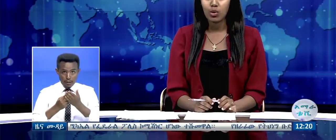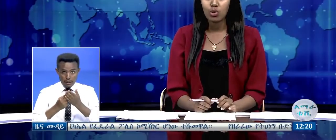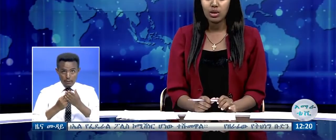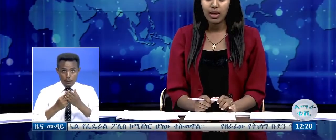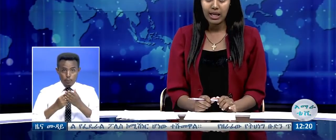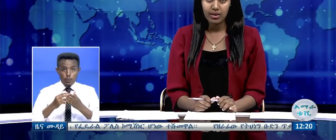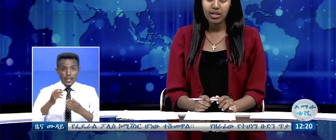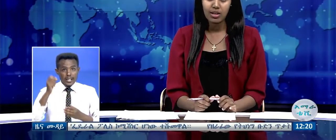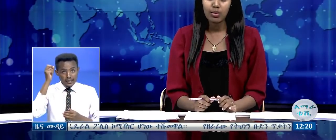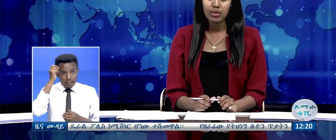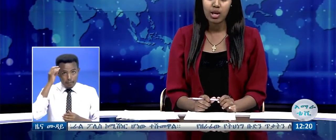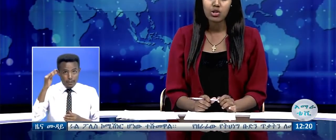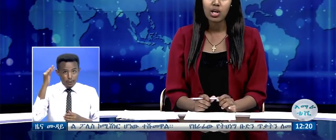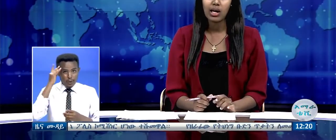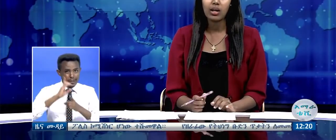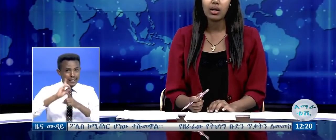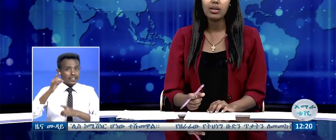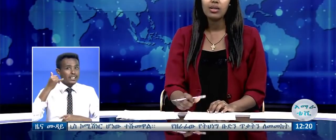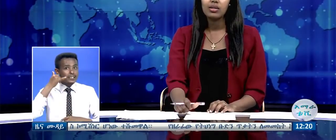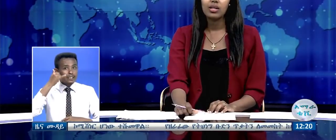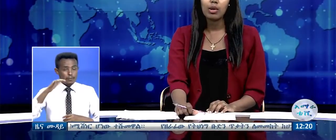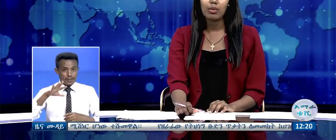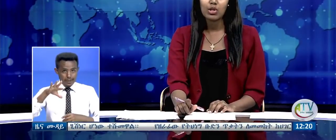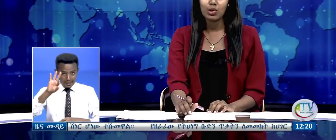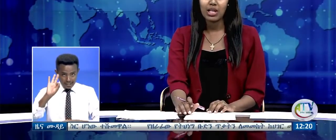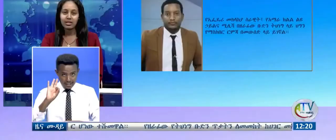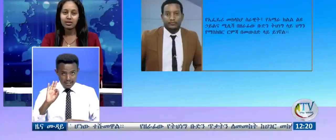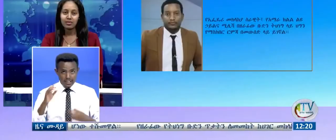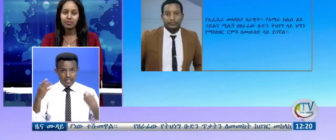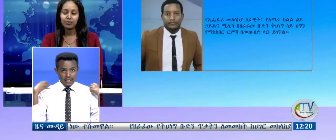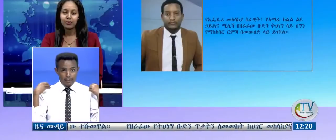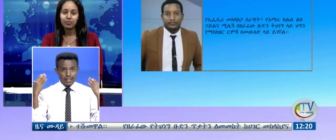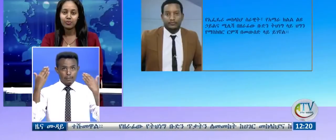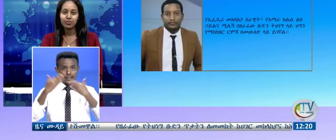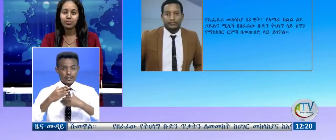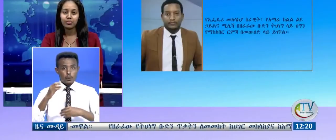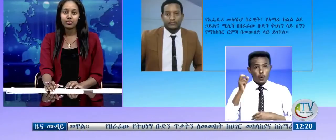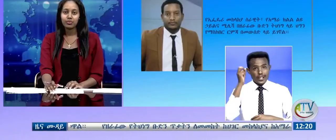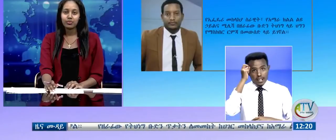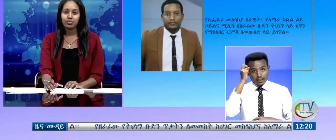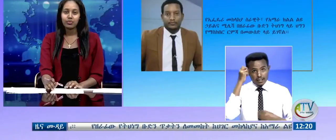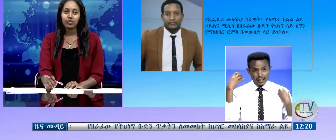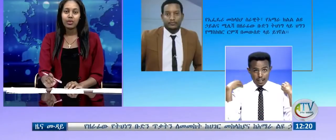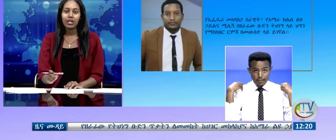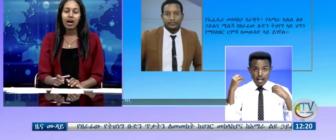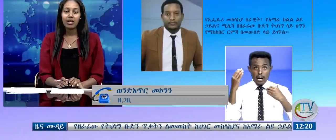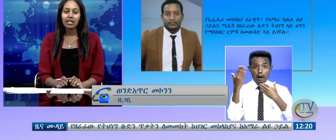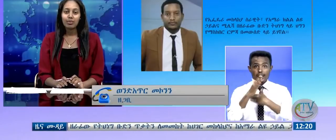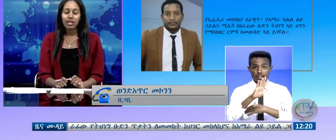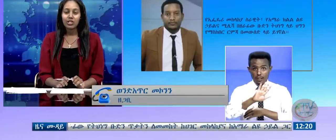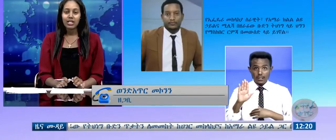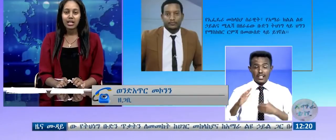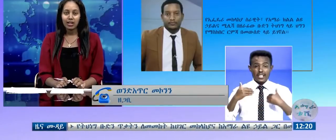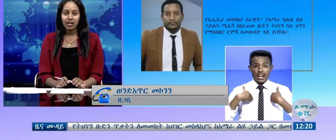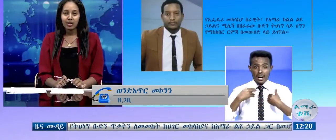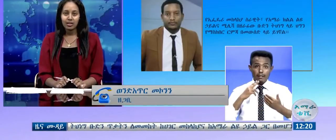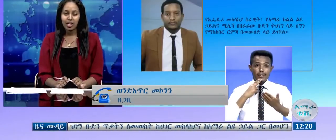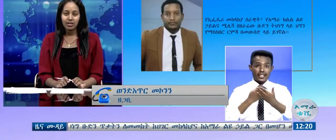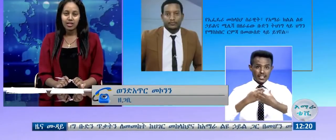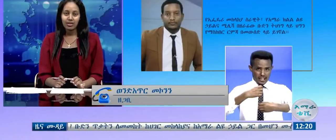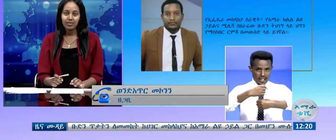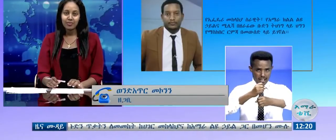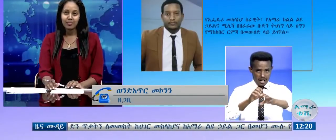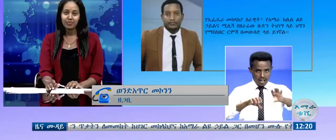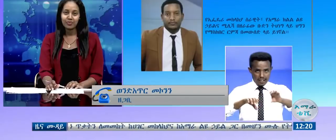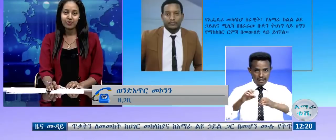ሊያደርሰን ዘጋቢያችን ወንዳጥር መኮንን በቀጥታ የስልክ መስመራችን ላይ ይገኛል። እንደምን አመሸ ወንዳጥር? እንደምን አመሻችሁ? ያለህን